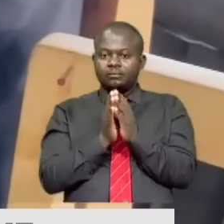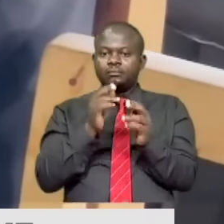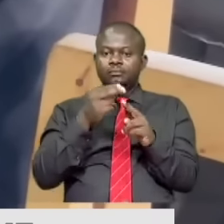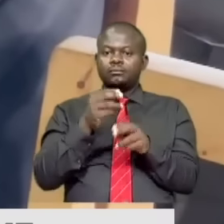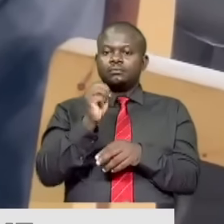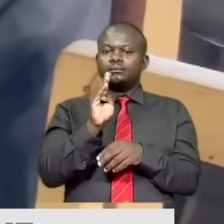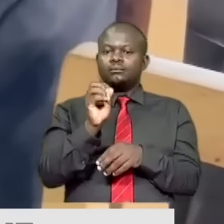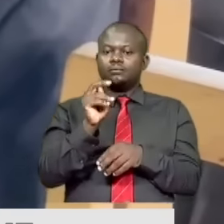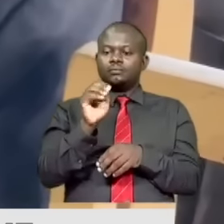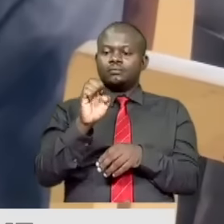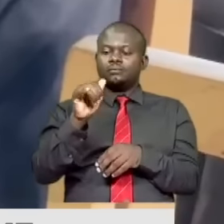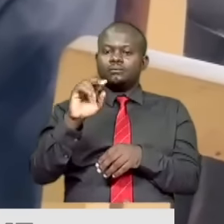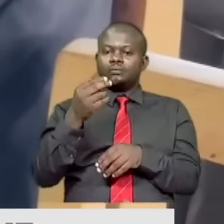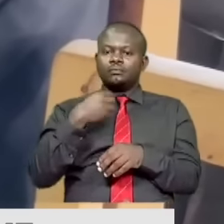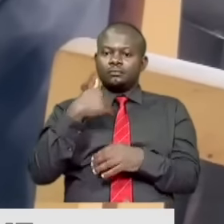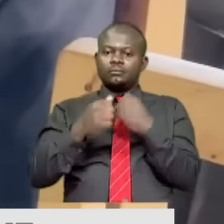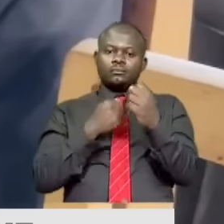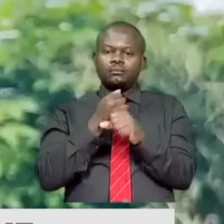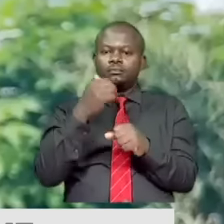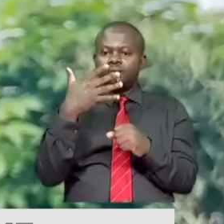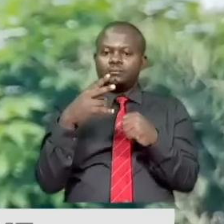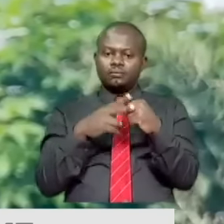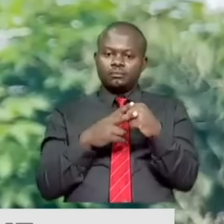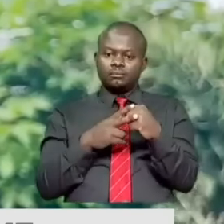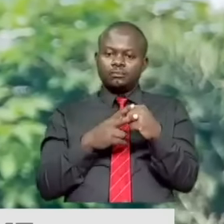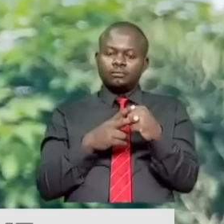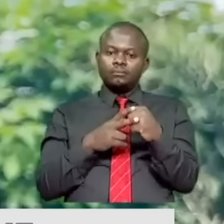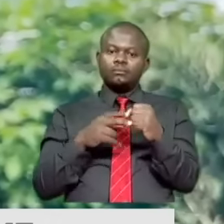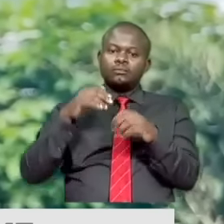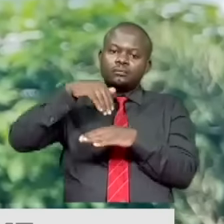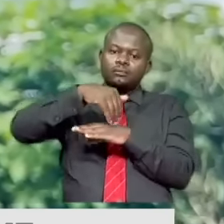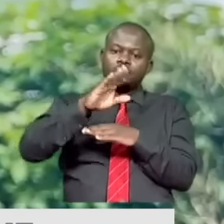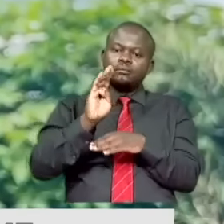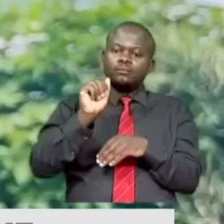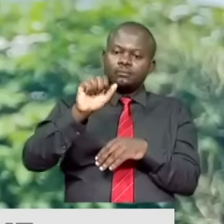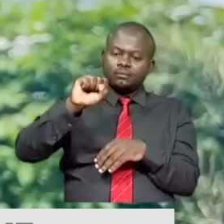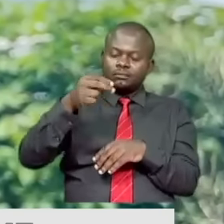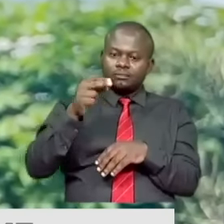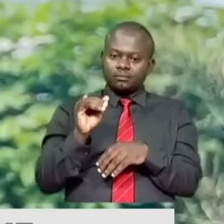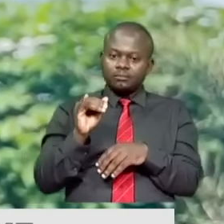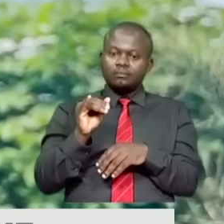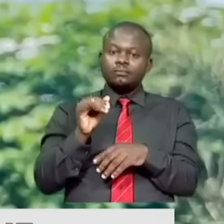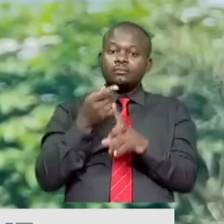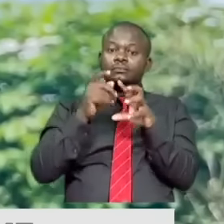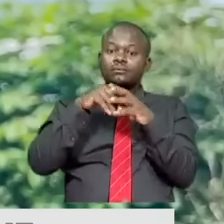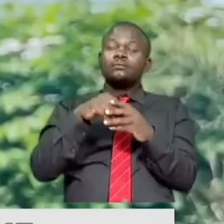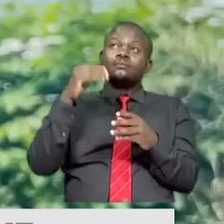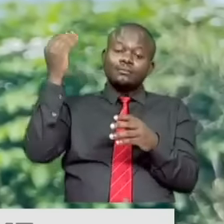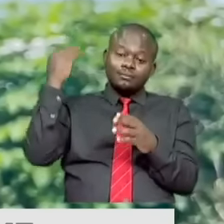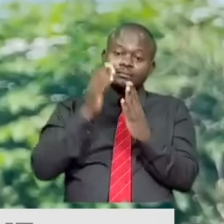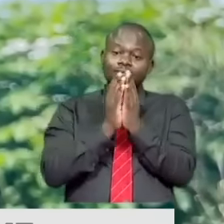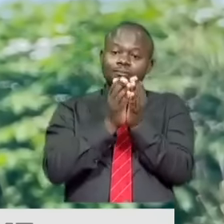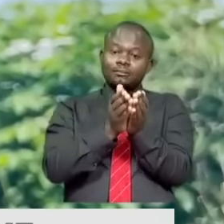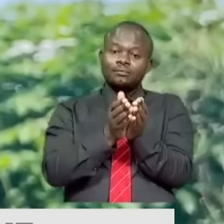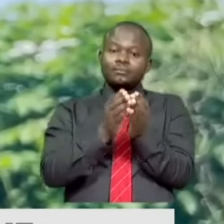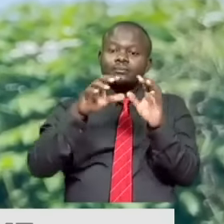mboneyeho Pascal w'imyaka 57 byari ryoherejwe n'abashi cyari rivuye ibushi ibushi